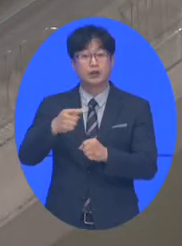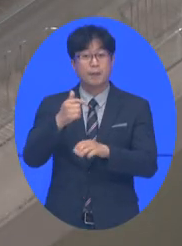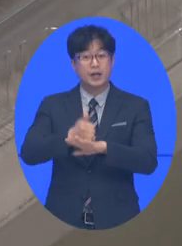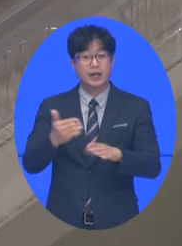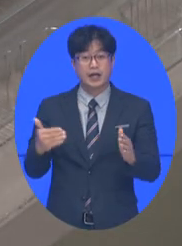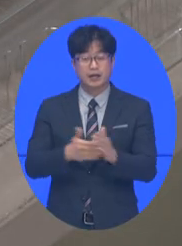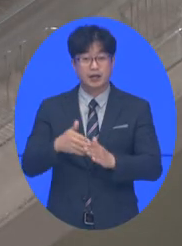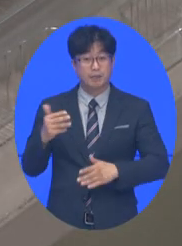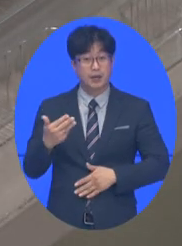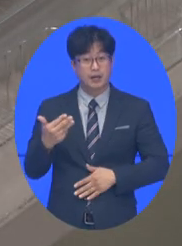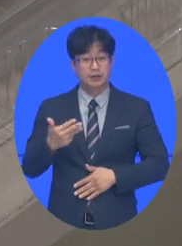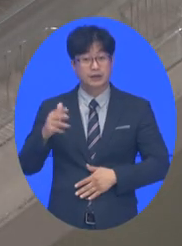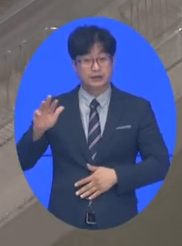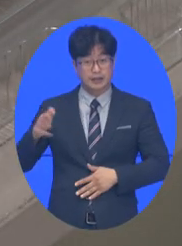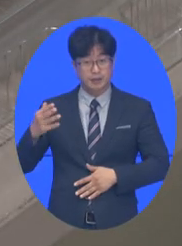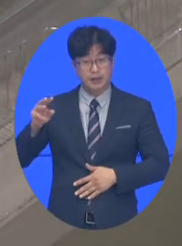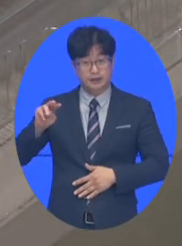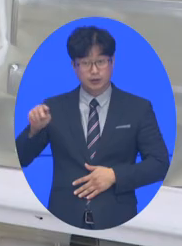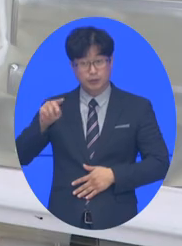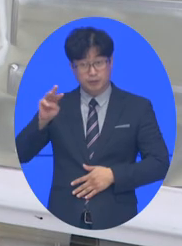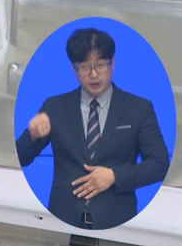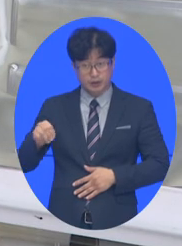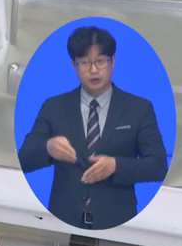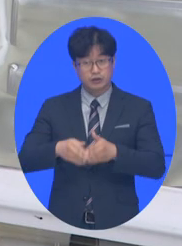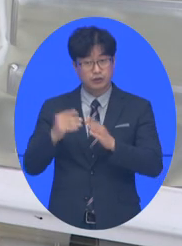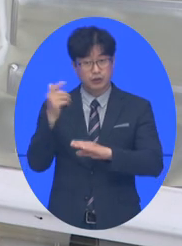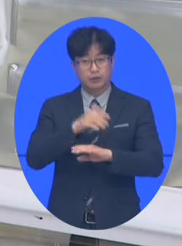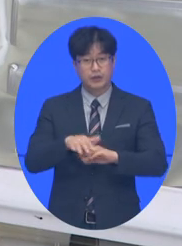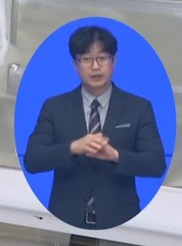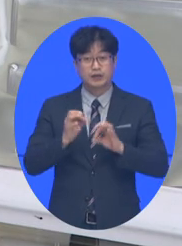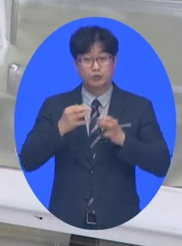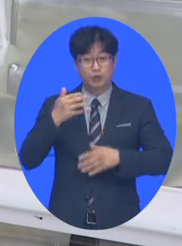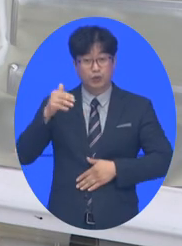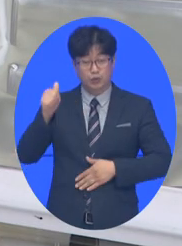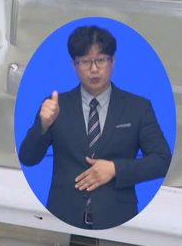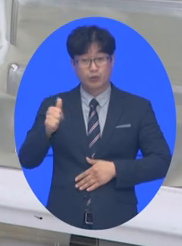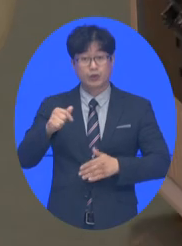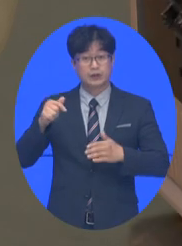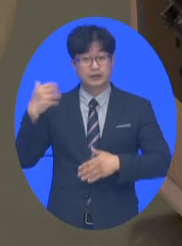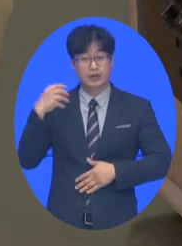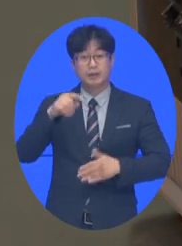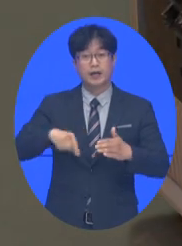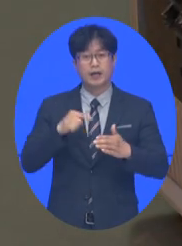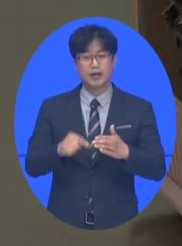말까지 8,400제곱미터 규모로 조성될 예정. 김동연 경기도지사의 임기 내 100조